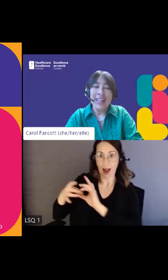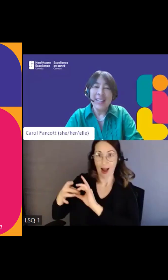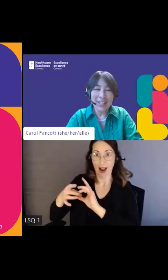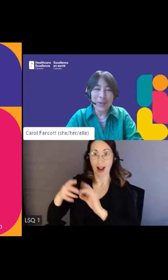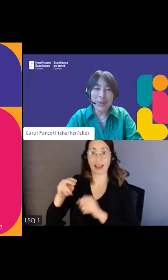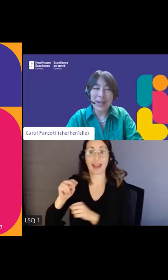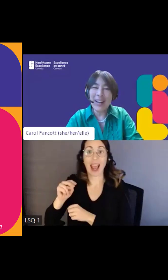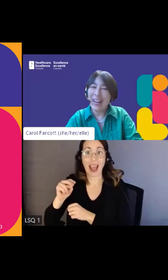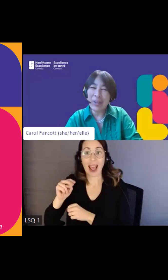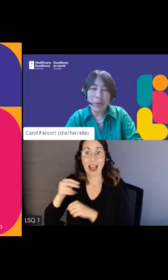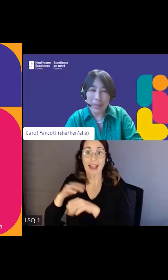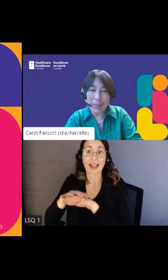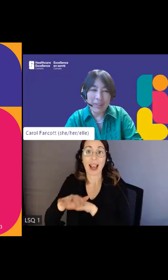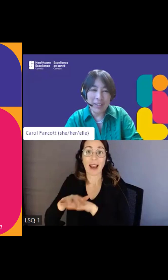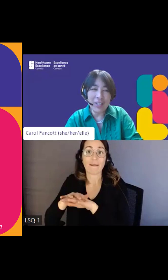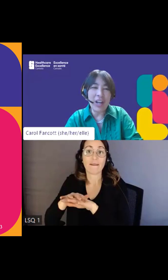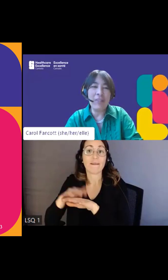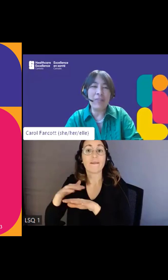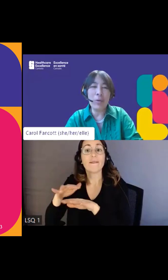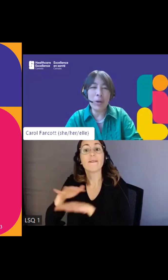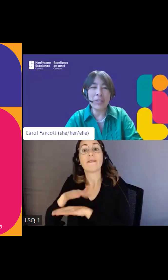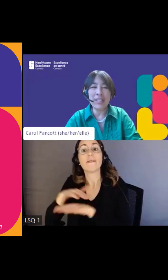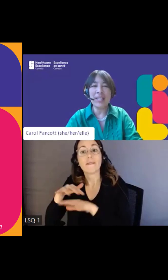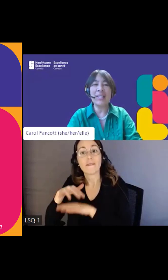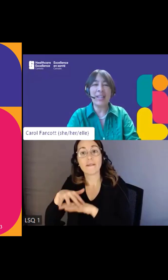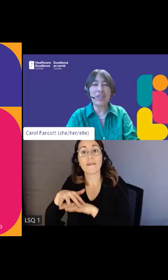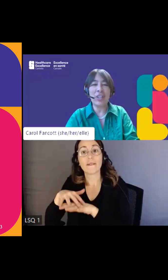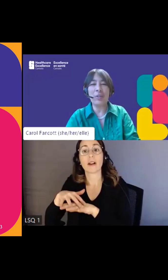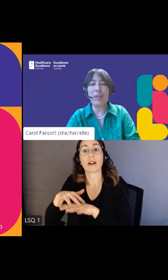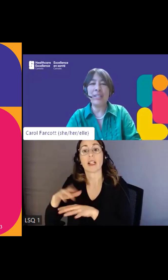céder la parole à Denise,